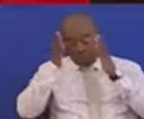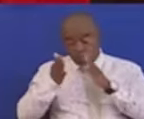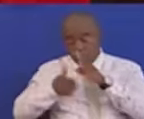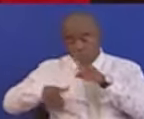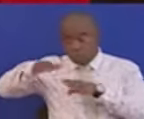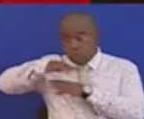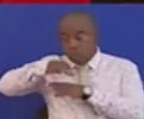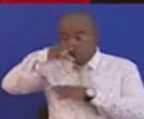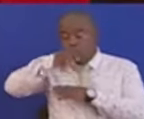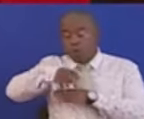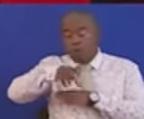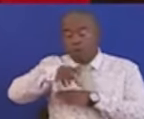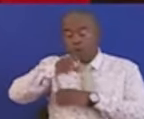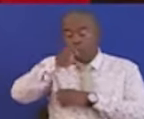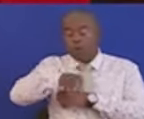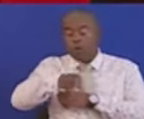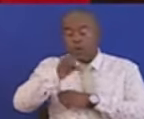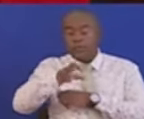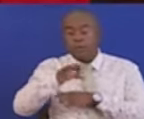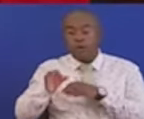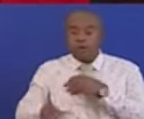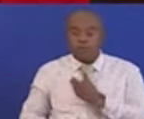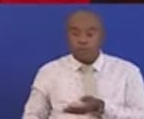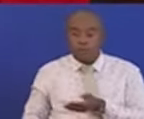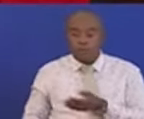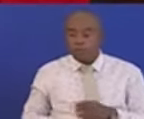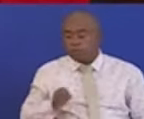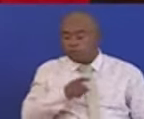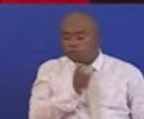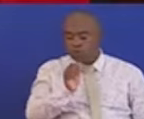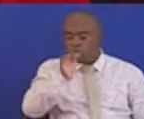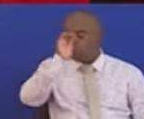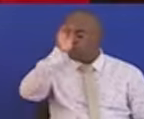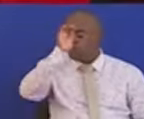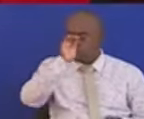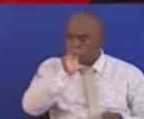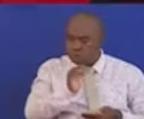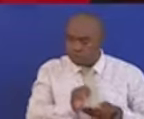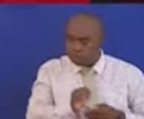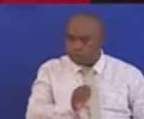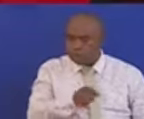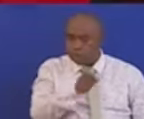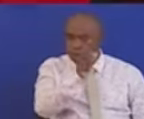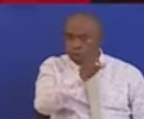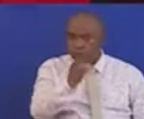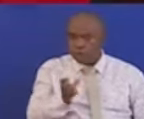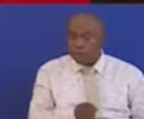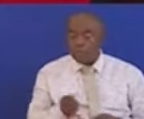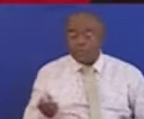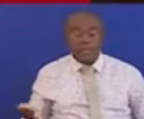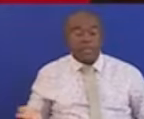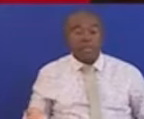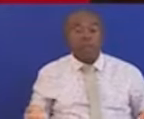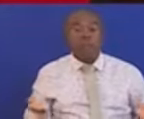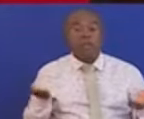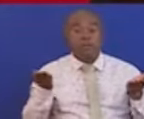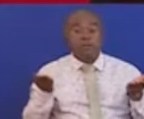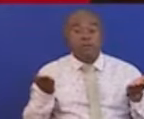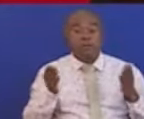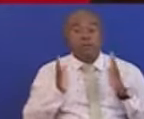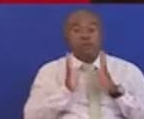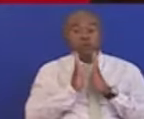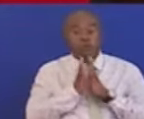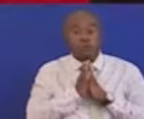kW mko wa tabora uwe ni mii mwa miko ambo itap Ili wanchai Sana